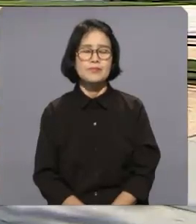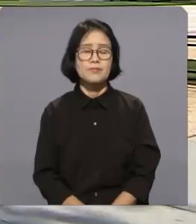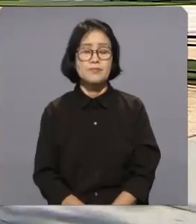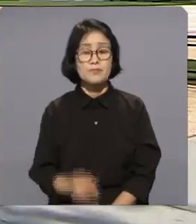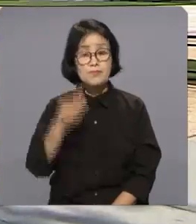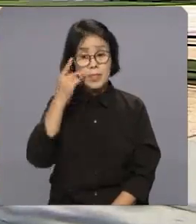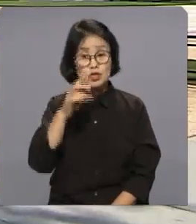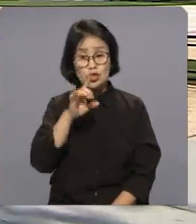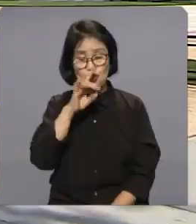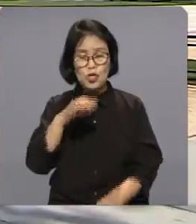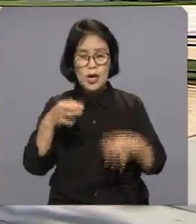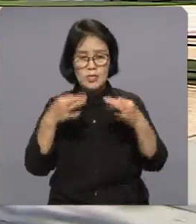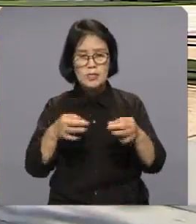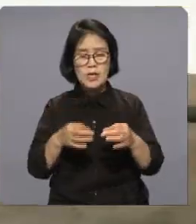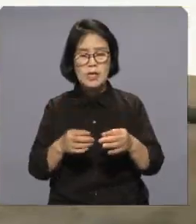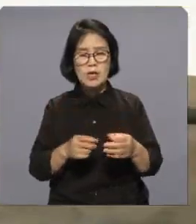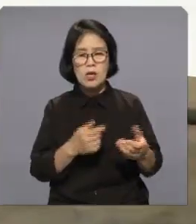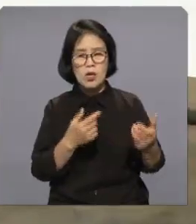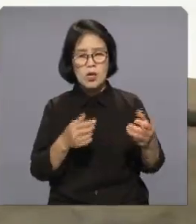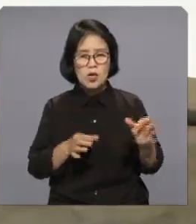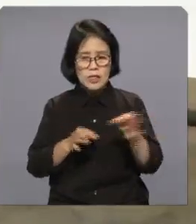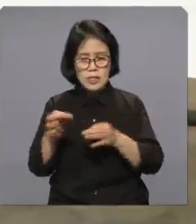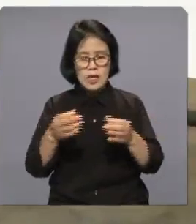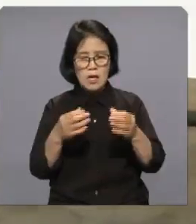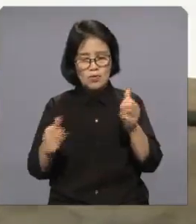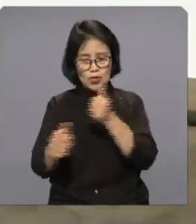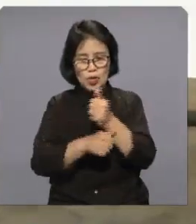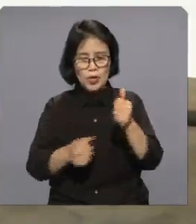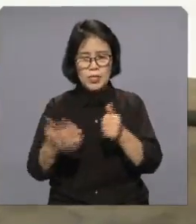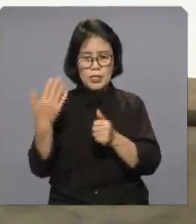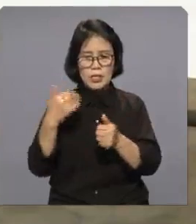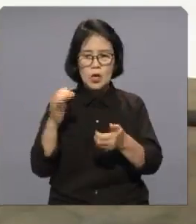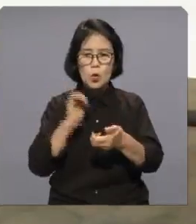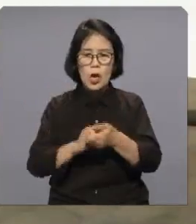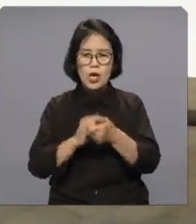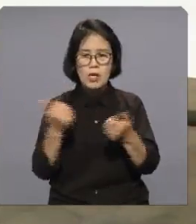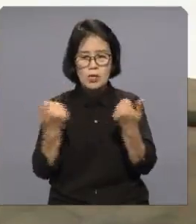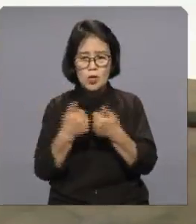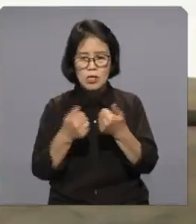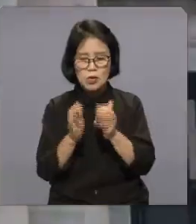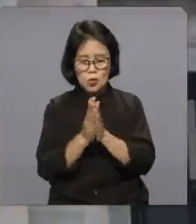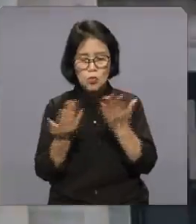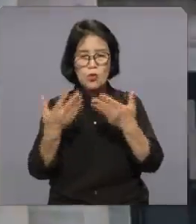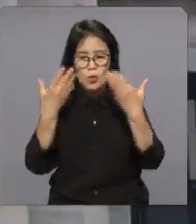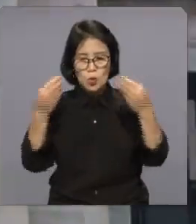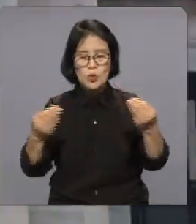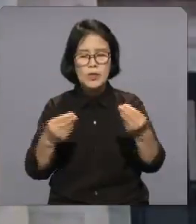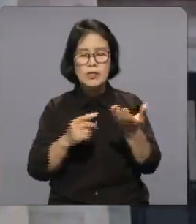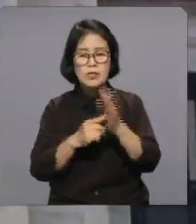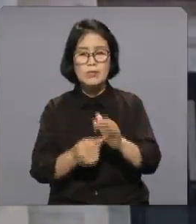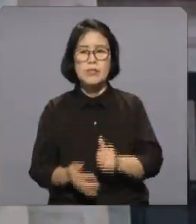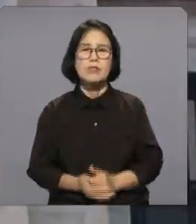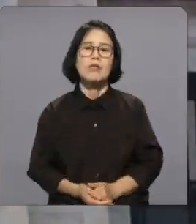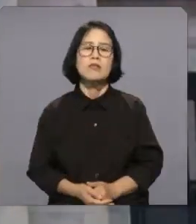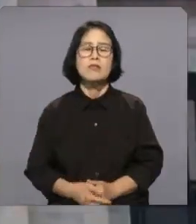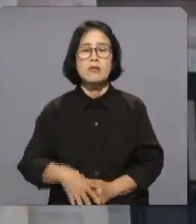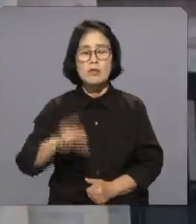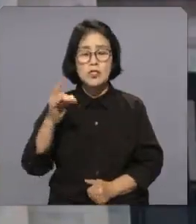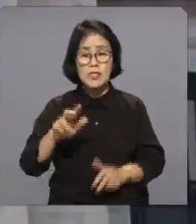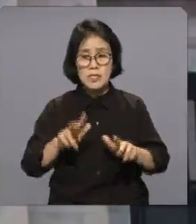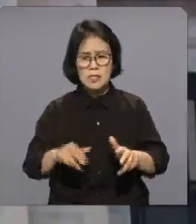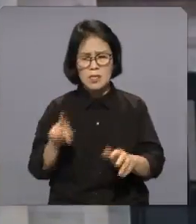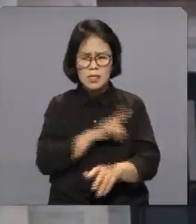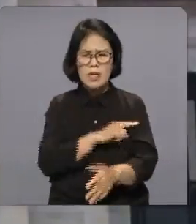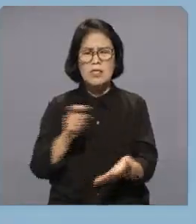미국 연준이 연방공개시장위원회 지난달 증례 회의록 을 공개했습니다 윤준원 웃은 굉 잭 가장